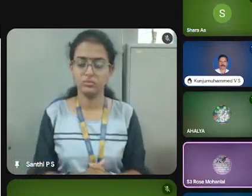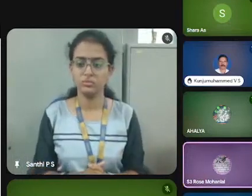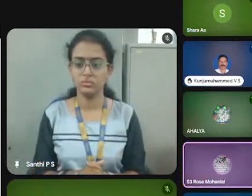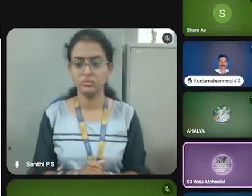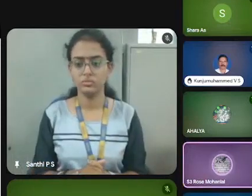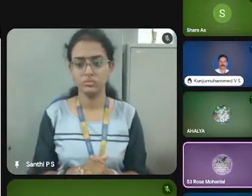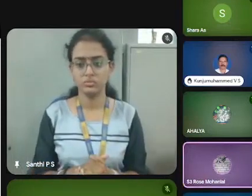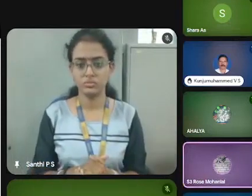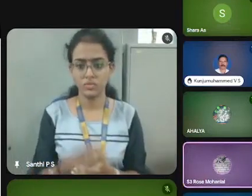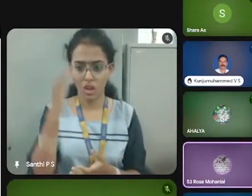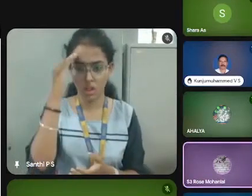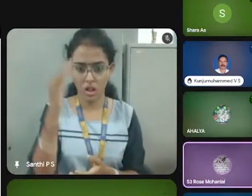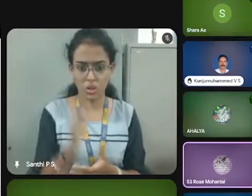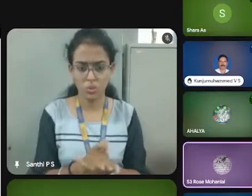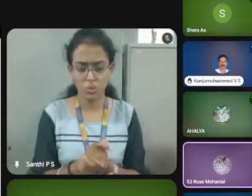ഹലോ,